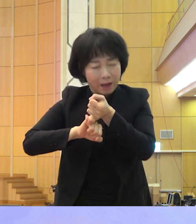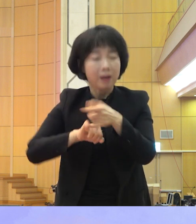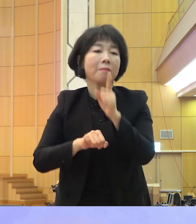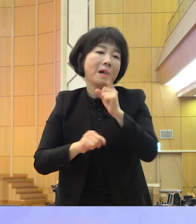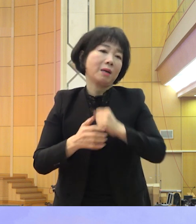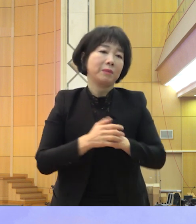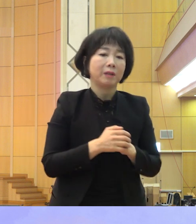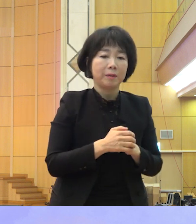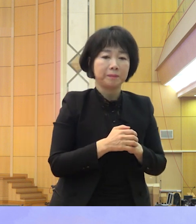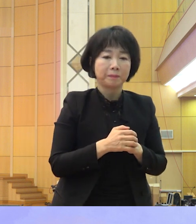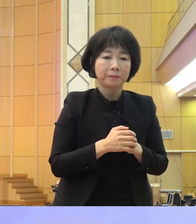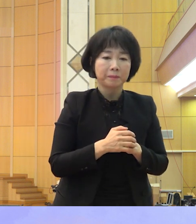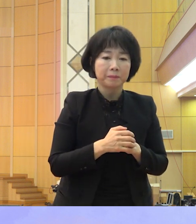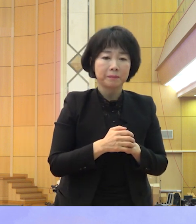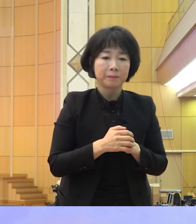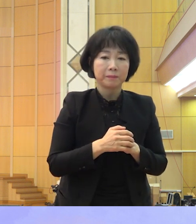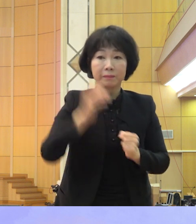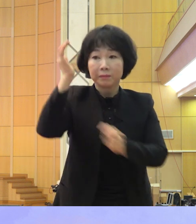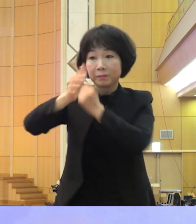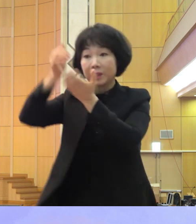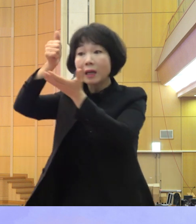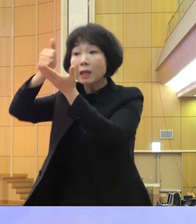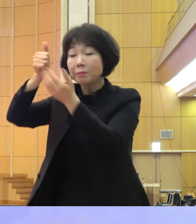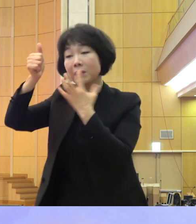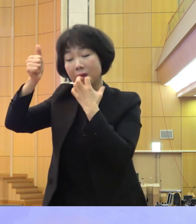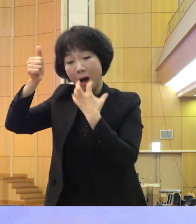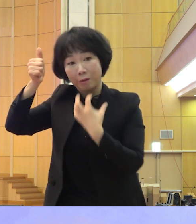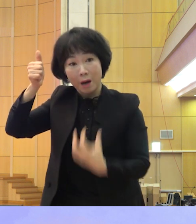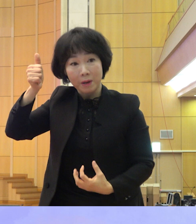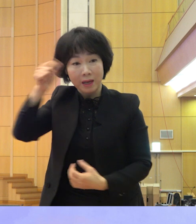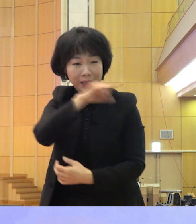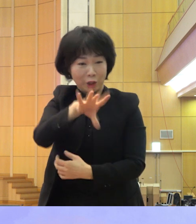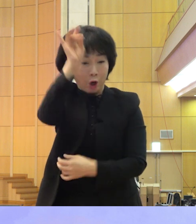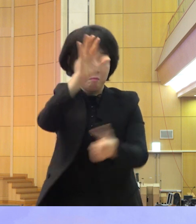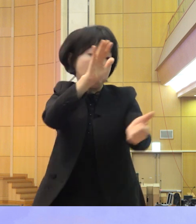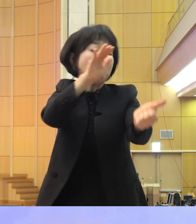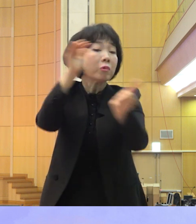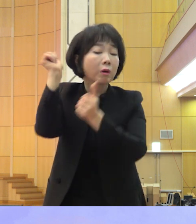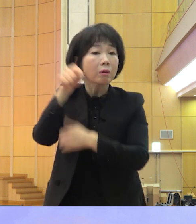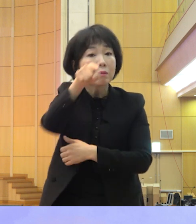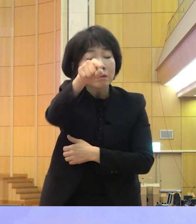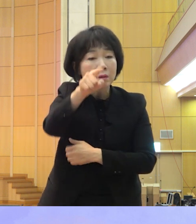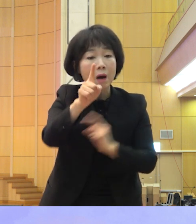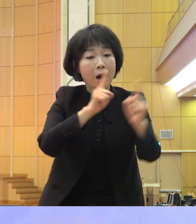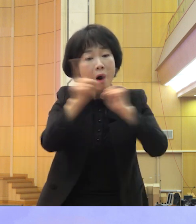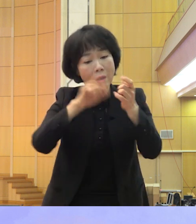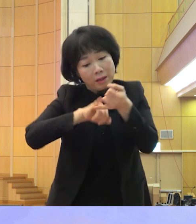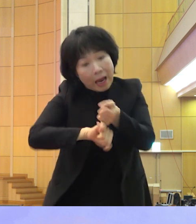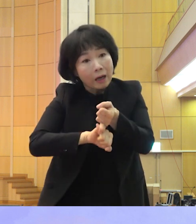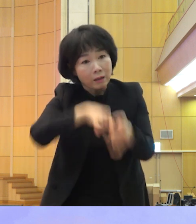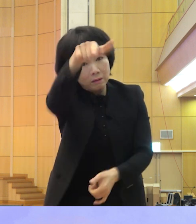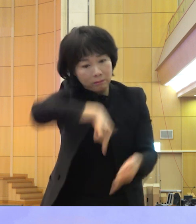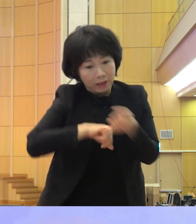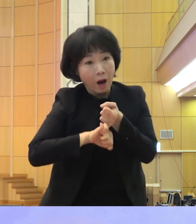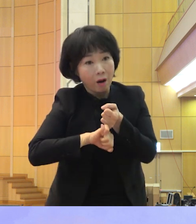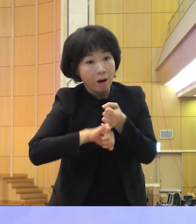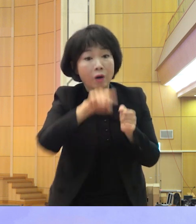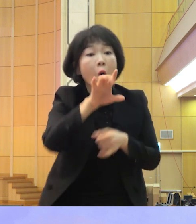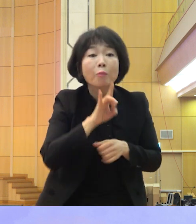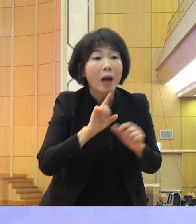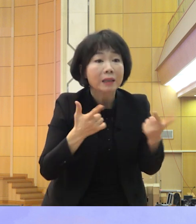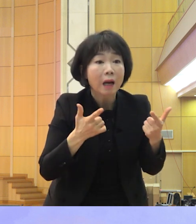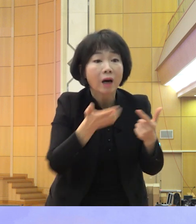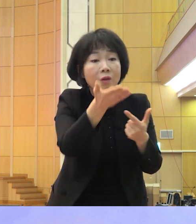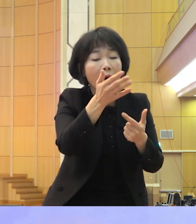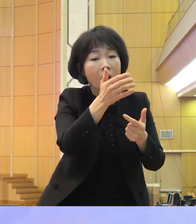언약이니라. 하나님이 아브라함에게 최초로 언약을 하셨는데, 너뿐